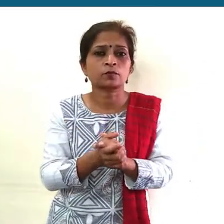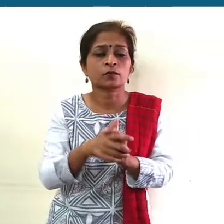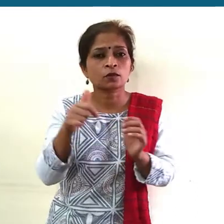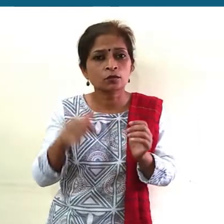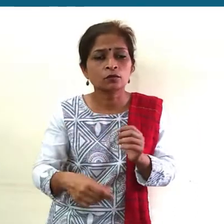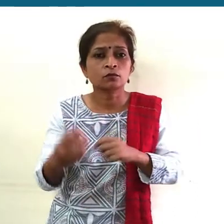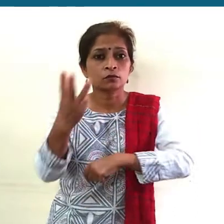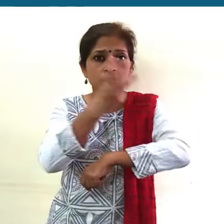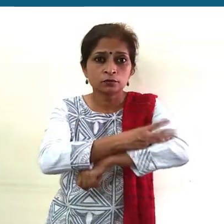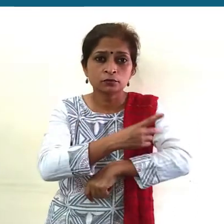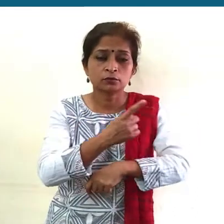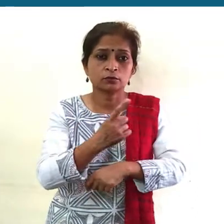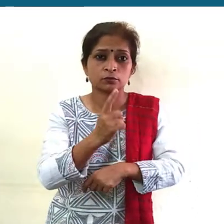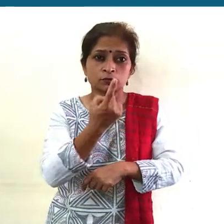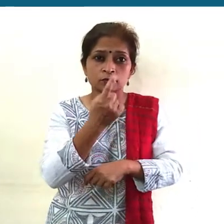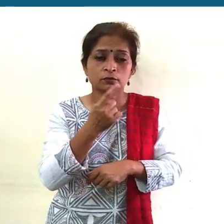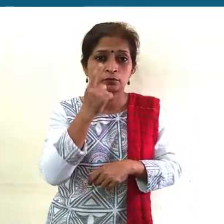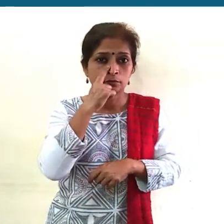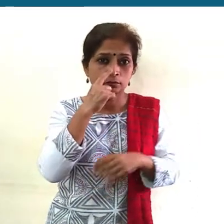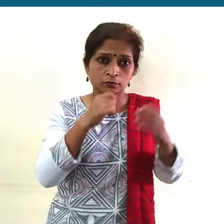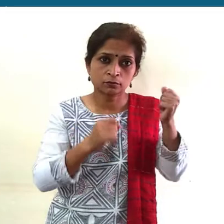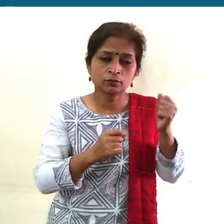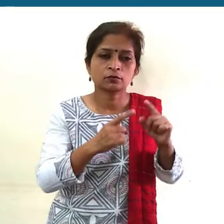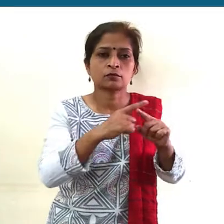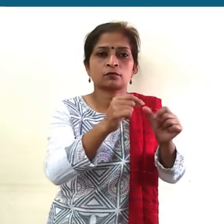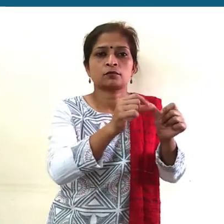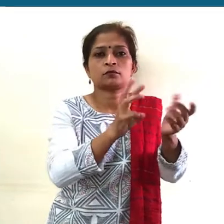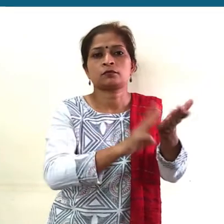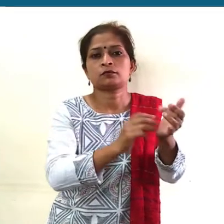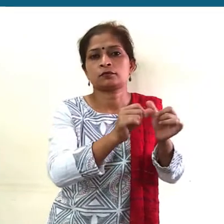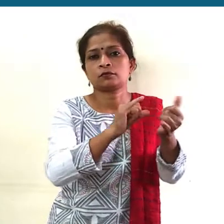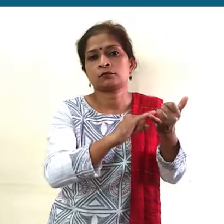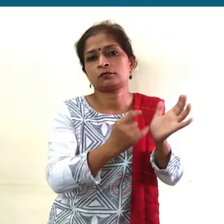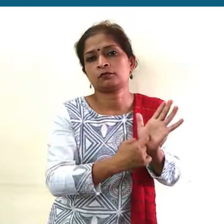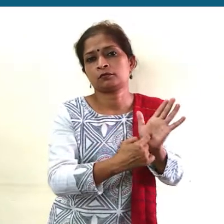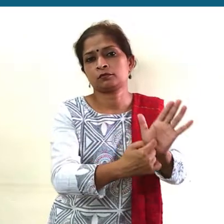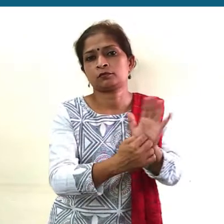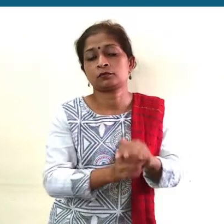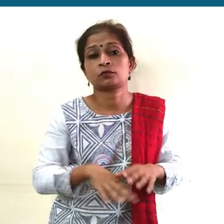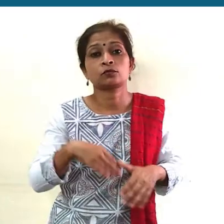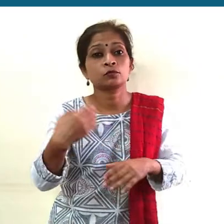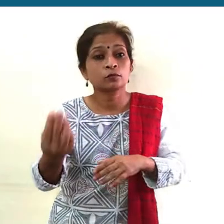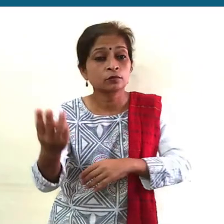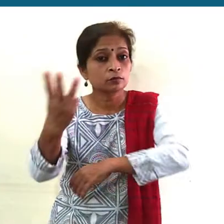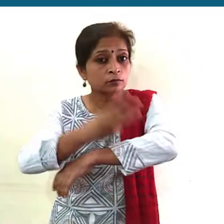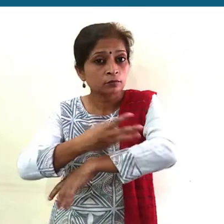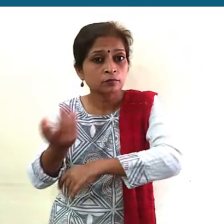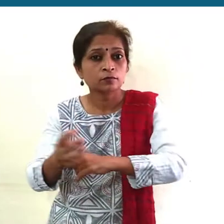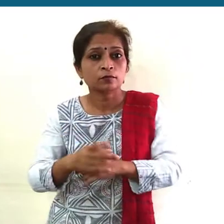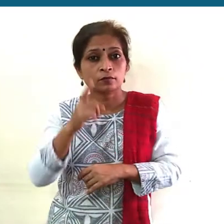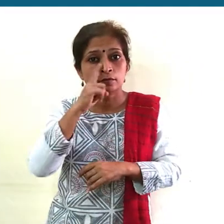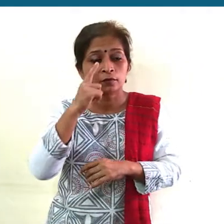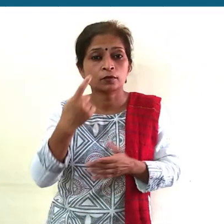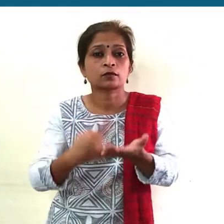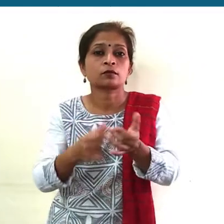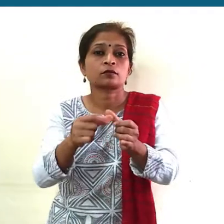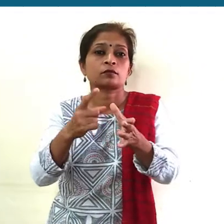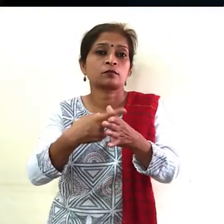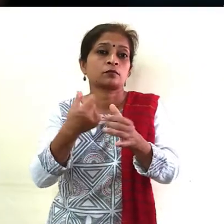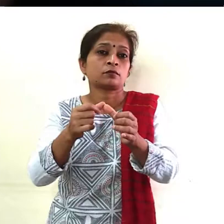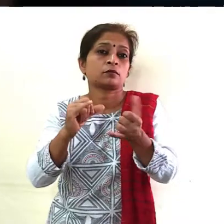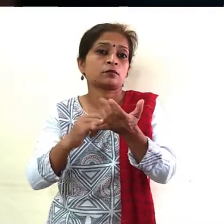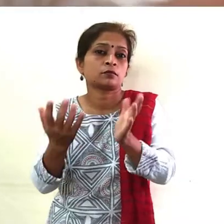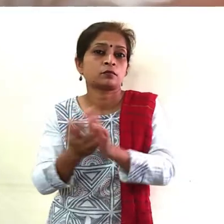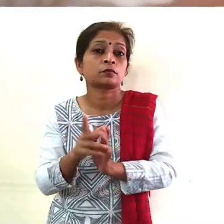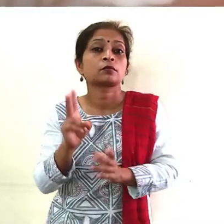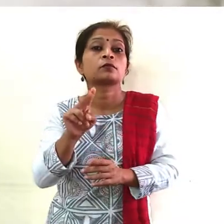दिन की जो देवी हैं वो तमस की प्रतीक होती हैं मेरी समझ से। दूसरे 3 दिन की जो देवी होती हैं वो रजस की प्रतीक होती